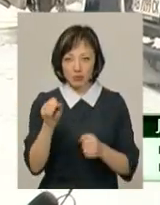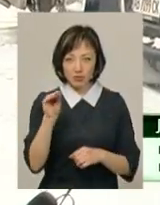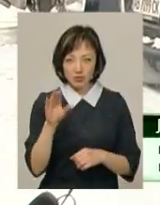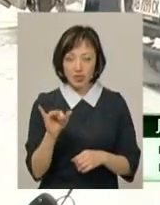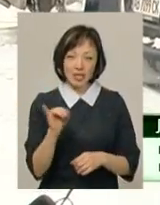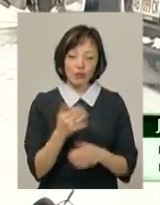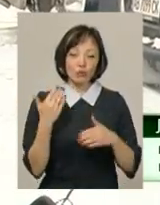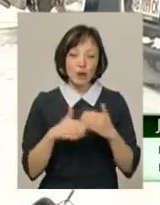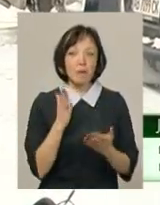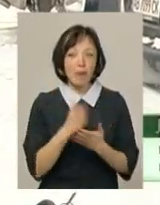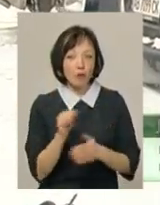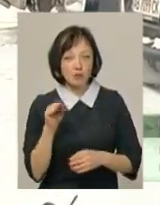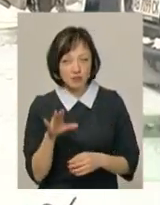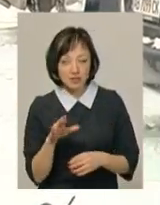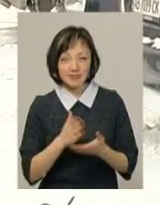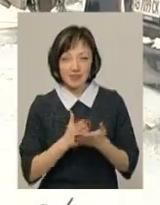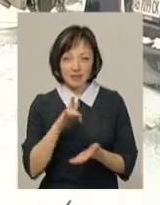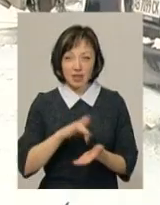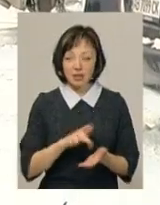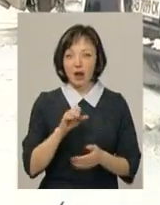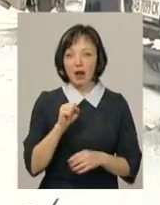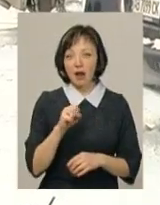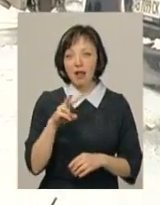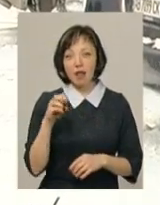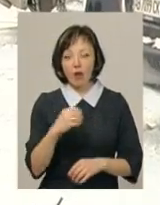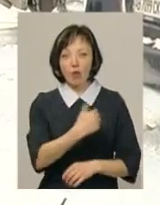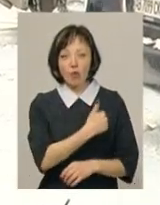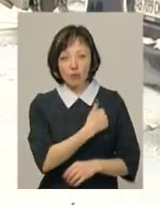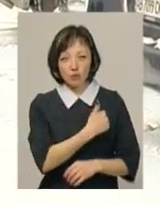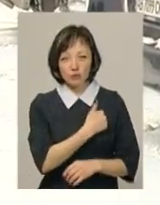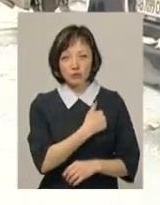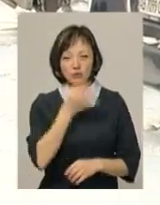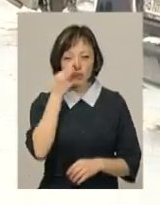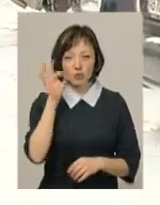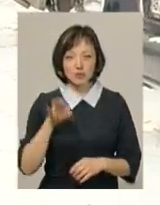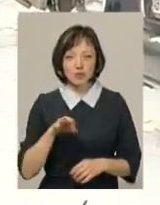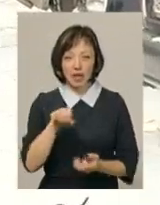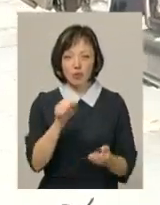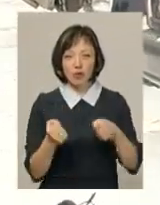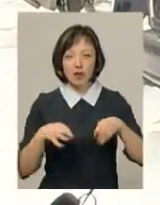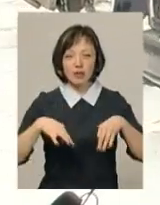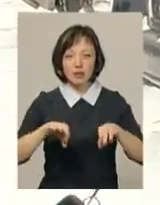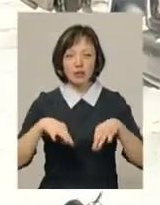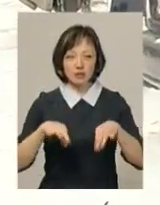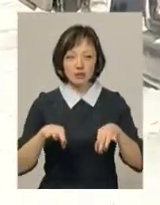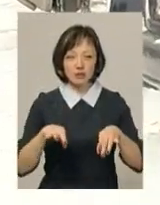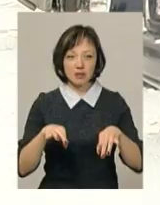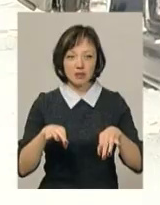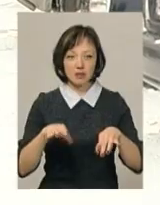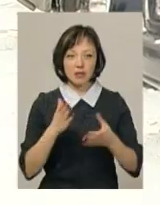які вже отримали посвідчення водія в сервісних центрах МВС, але в них досвід керування транспортним засобом